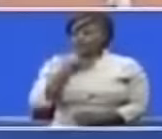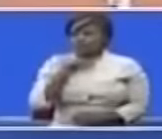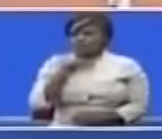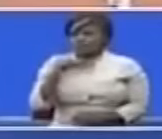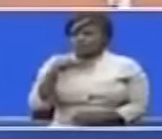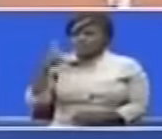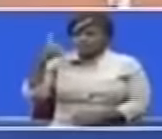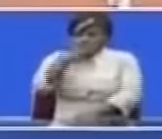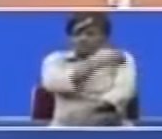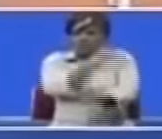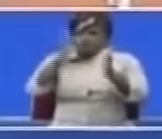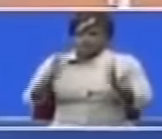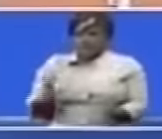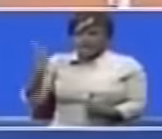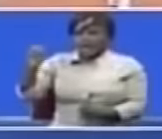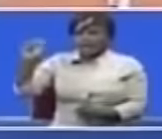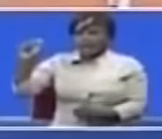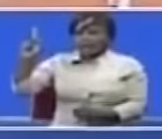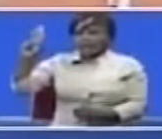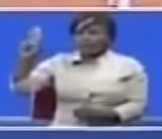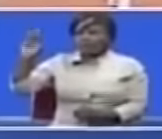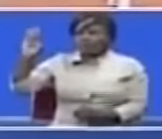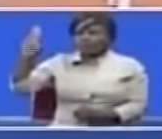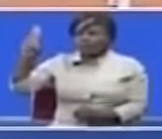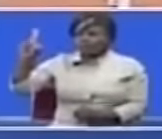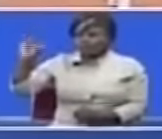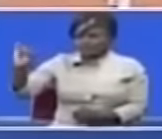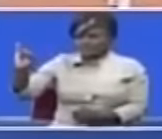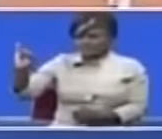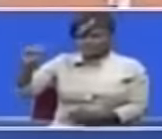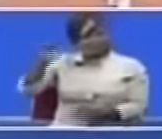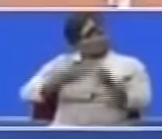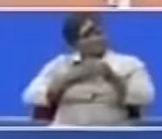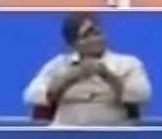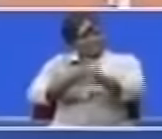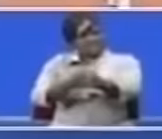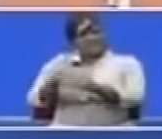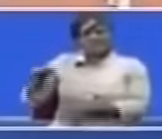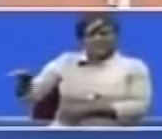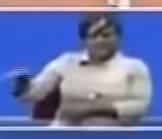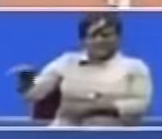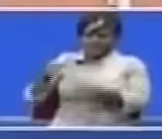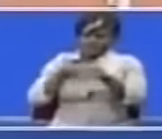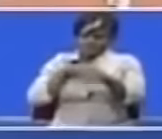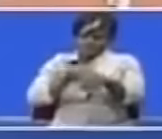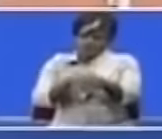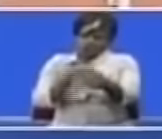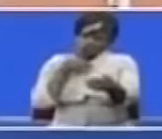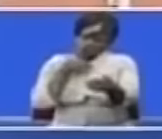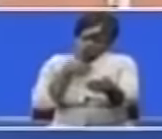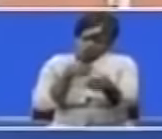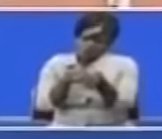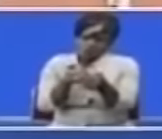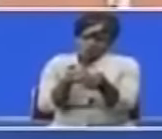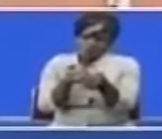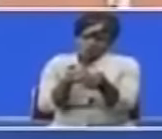ni Daktari Magufuli Pombe John ndio amechukua uongozi wa mapema, huku akifuatwa na kiongozi